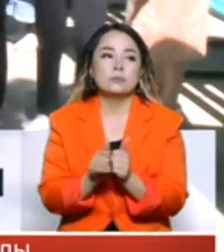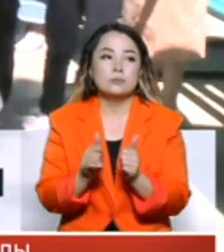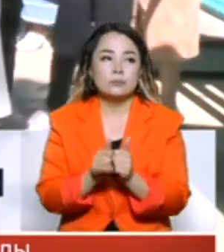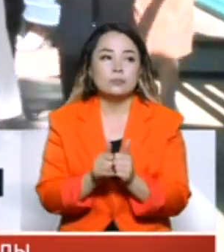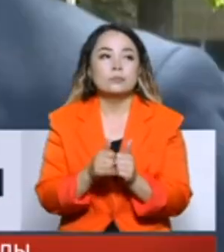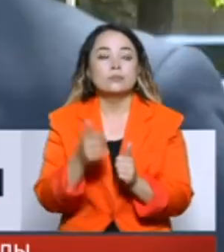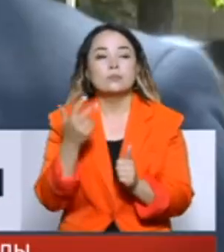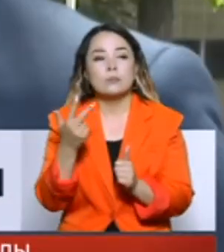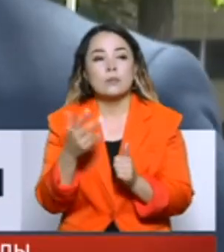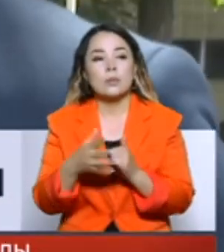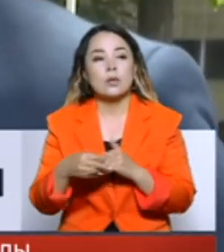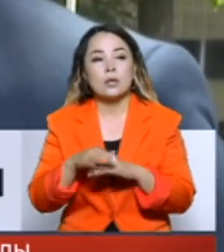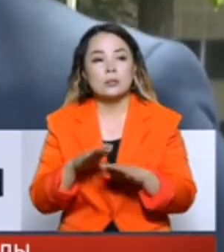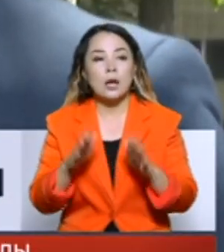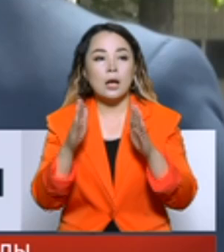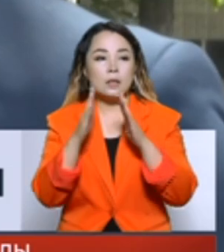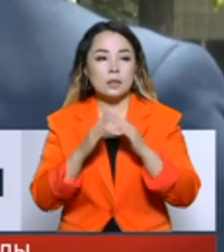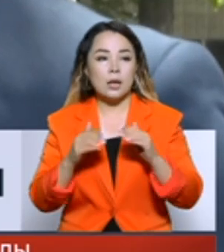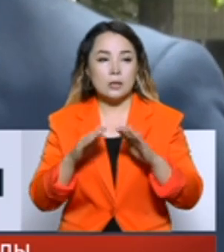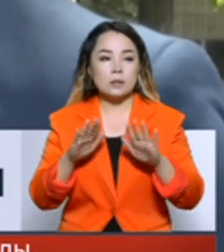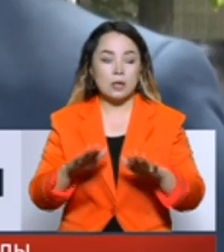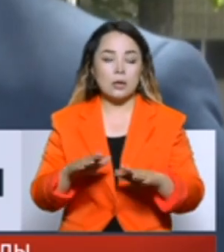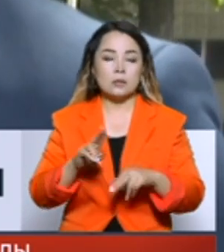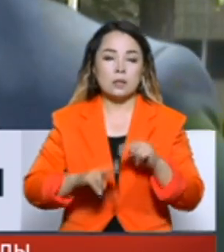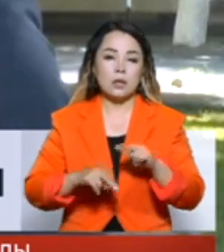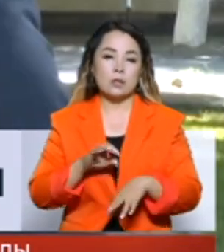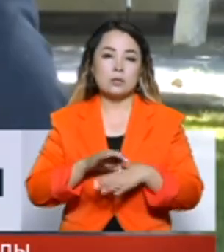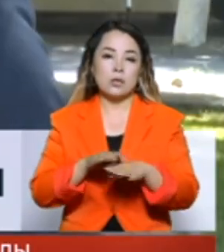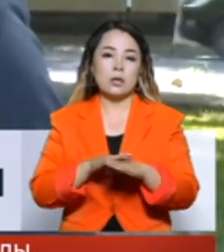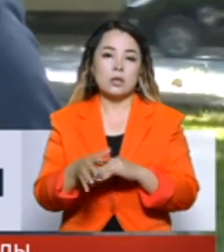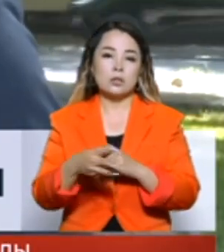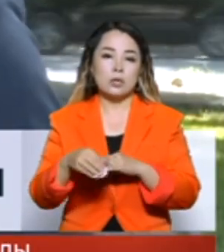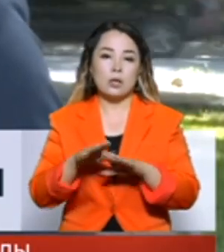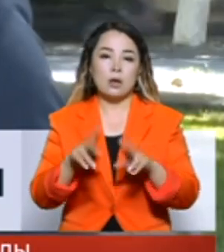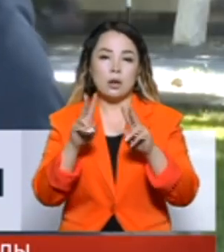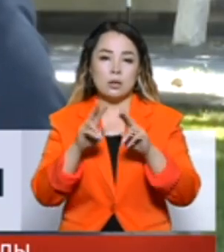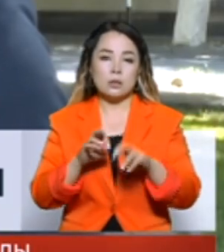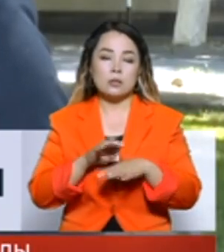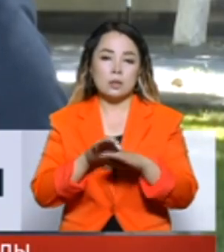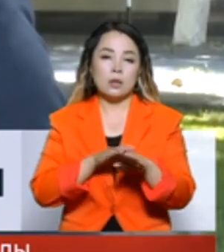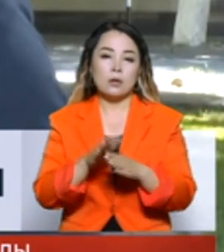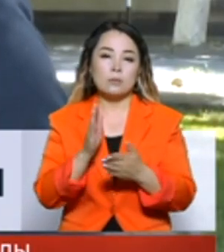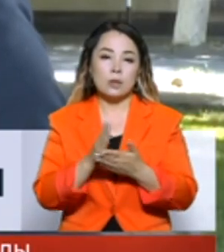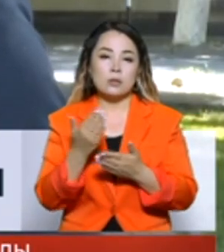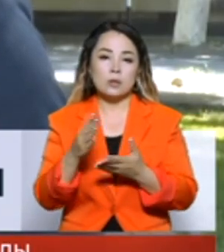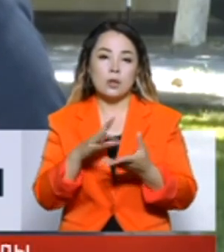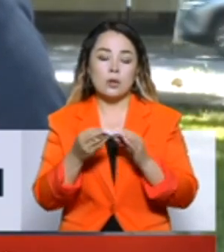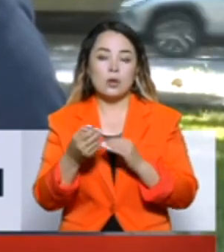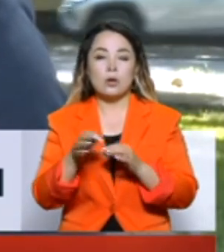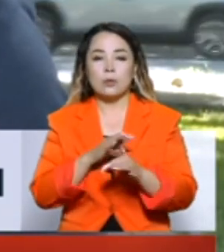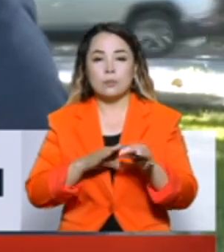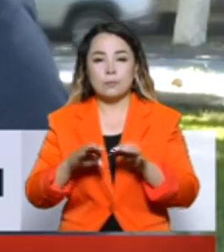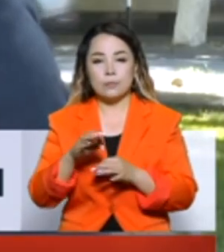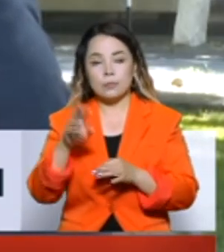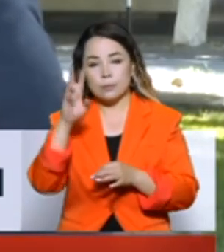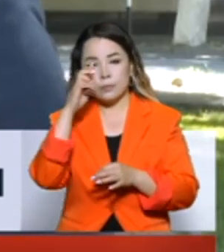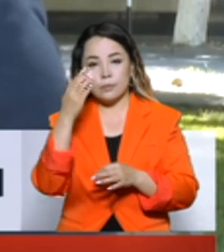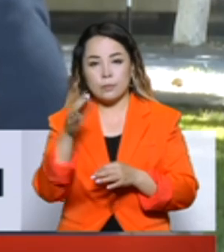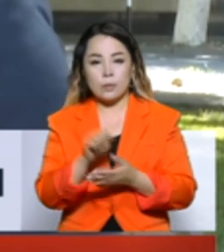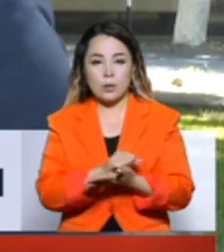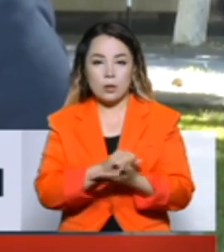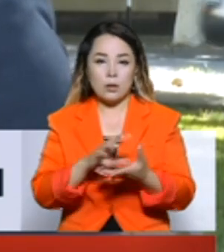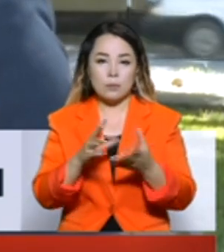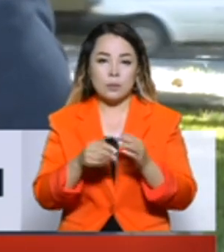жерді қазіргі таңда лагерге салу бойынша жер қарастырып жатыр. Қазіргі таңда жердің госактілердің ендігі